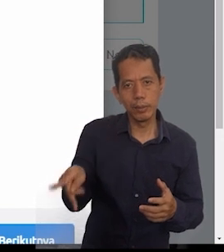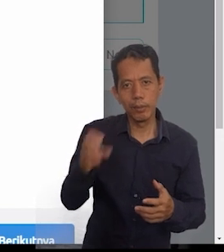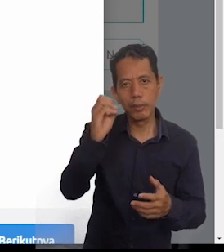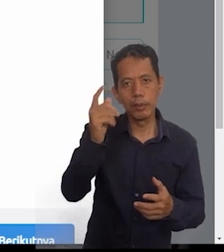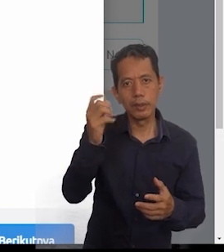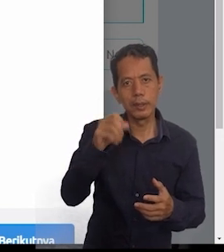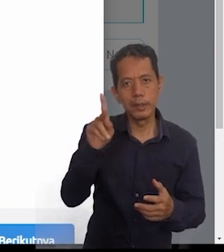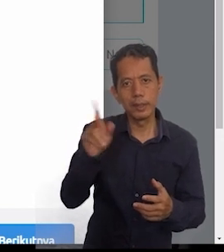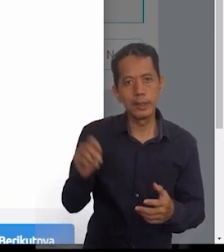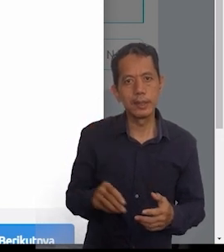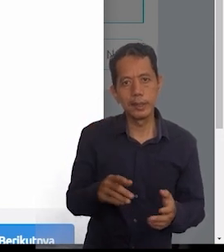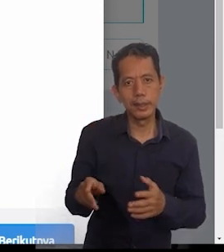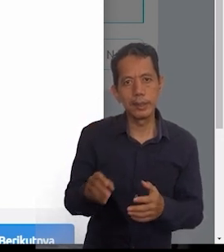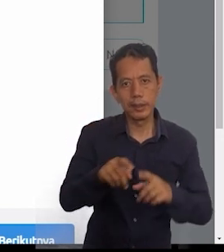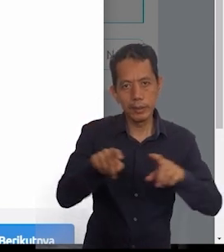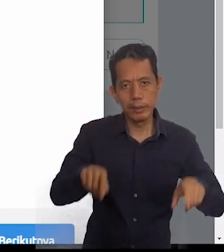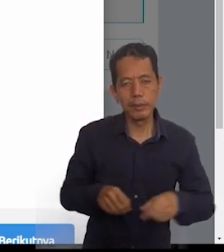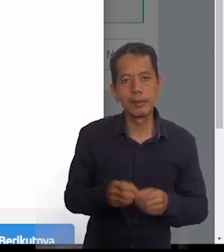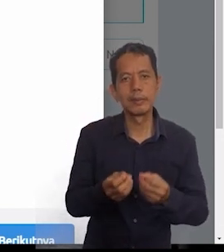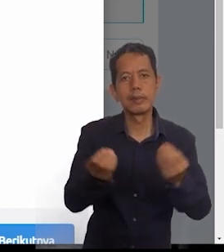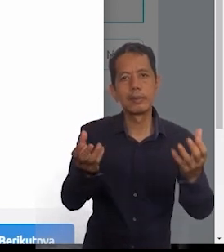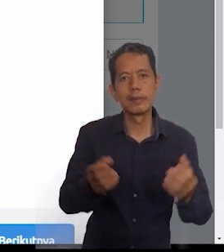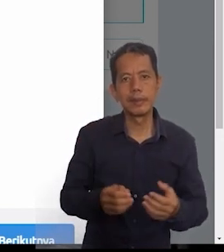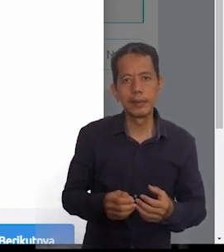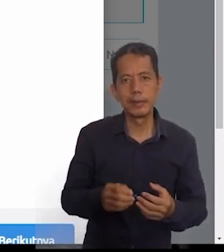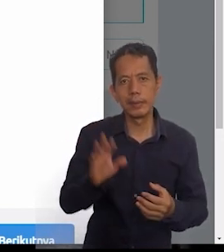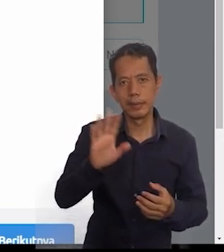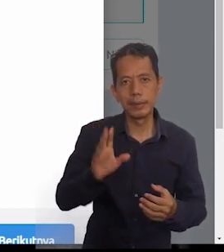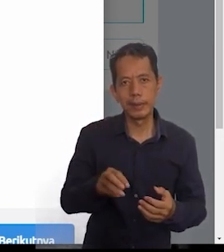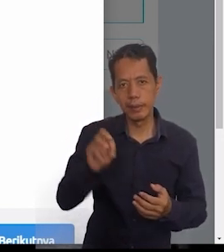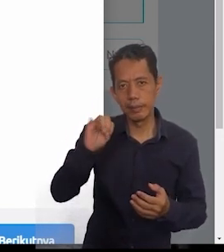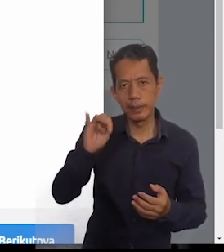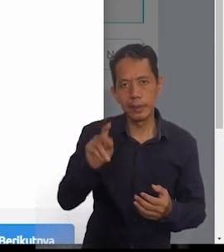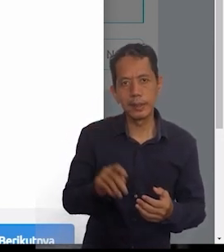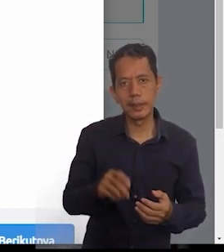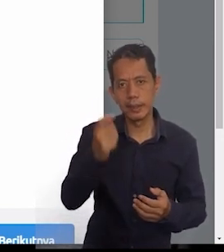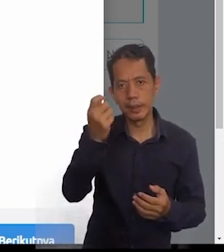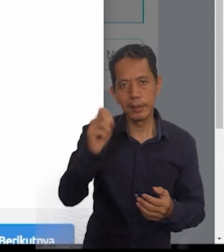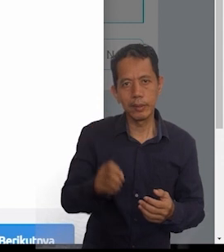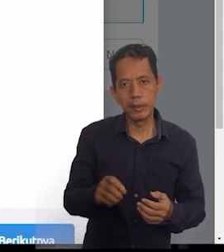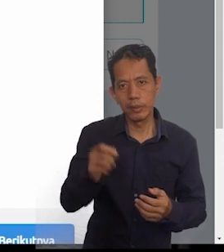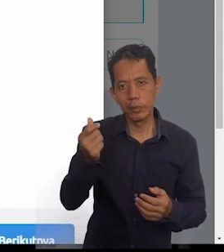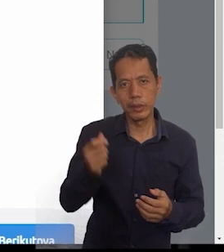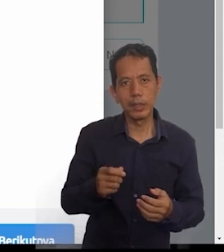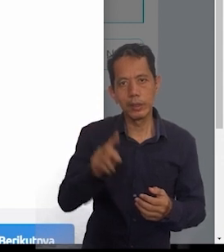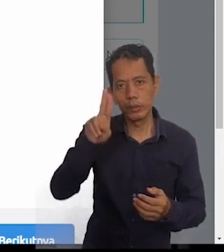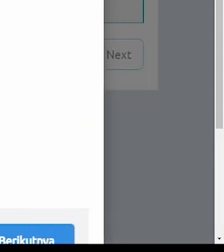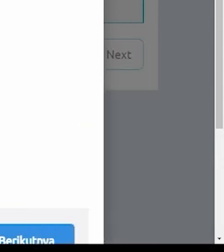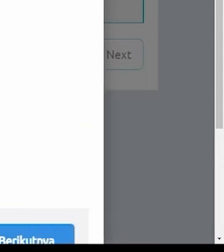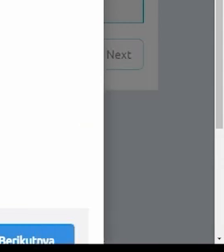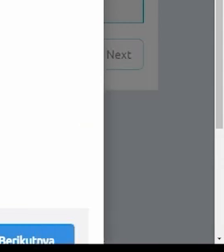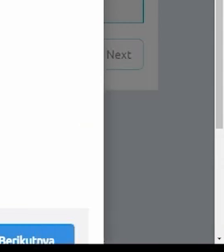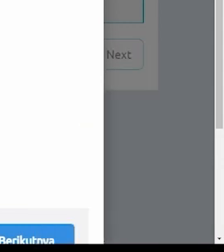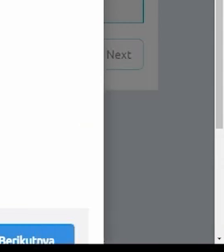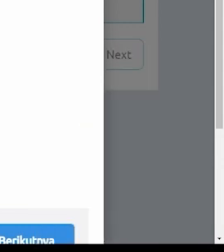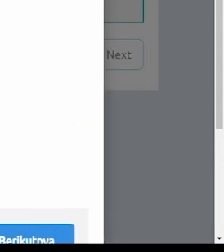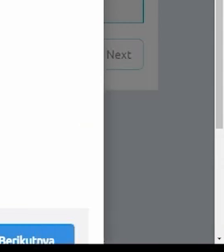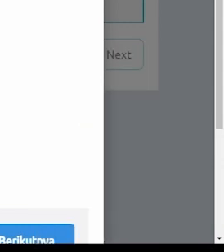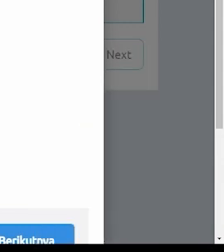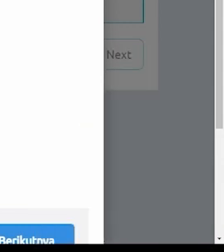terakhir, surat keterangan tidak memiliki tanggungan utang secara perorangan.